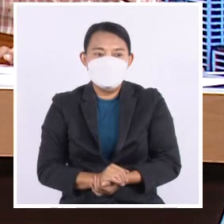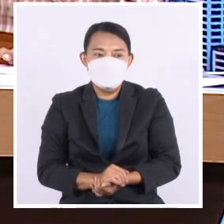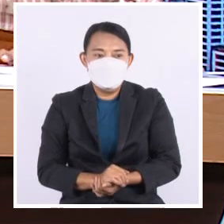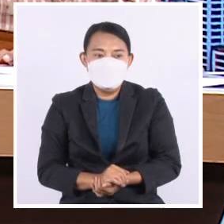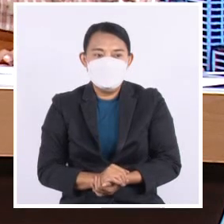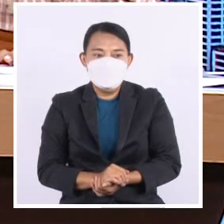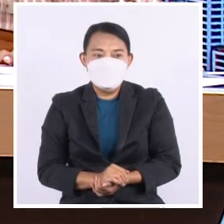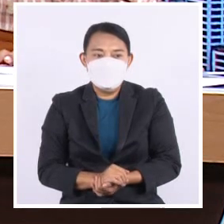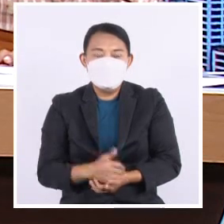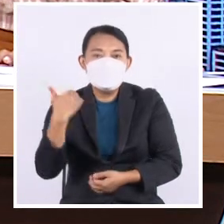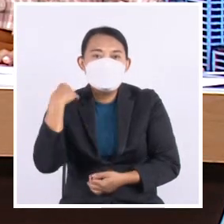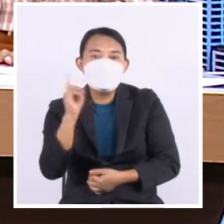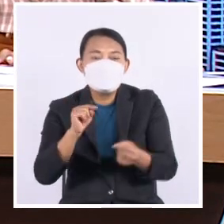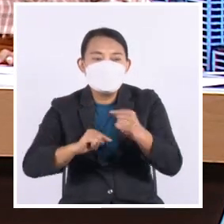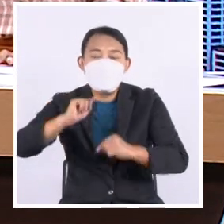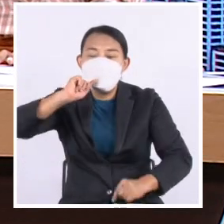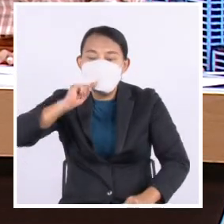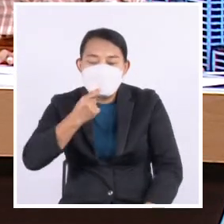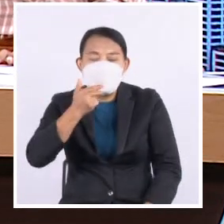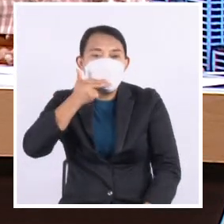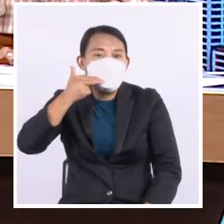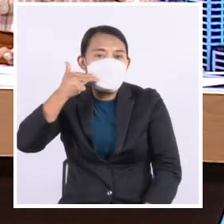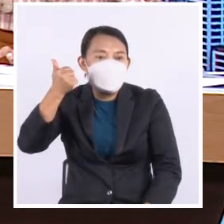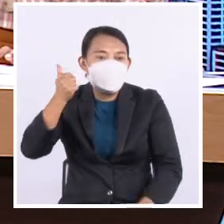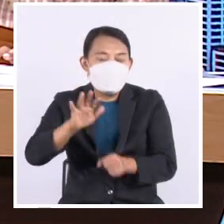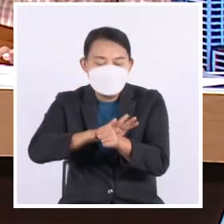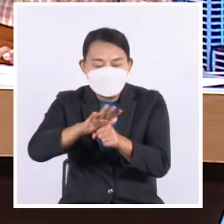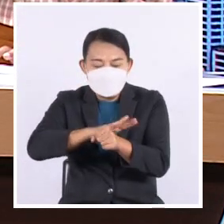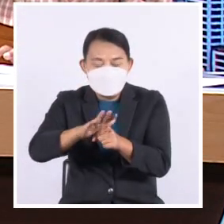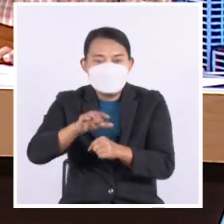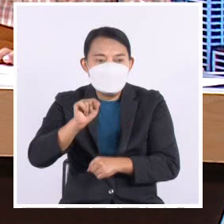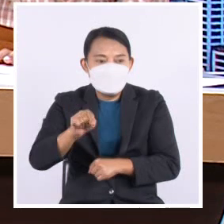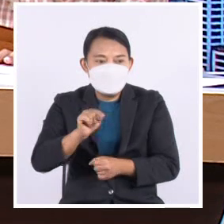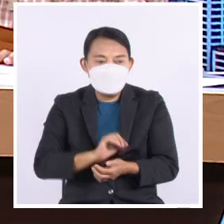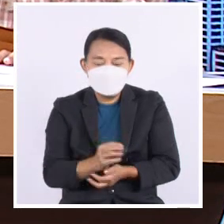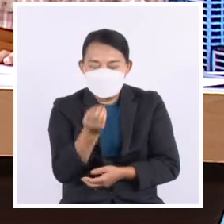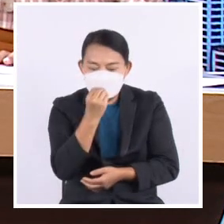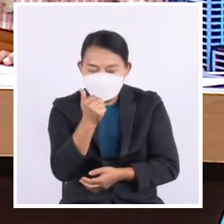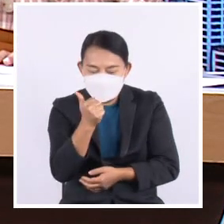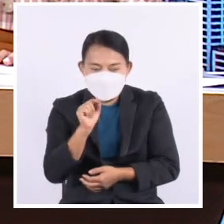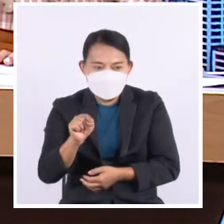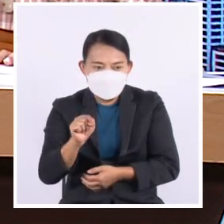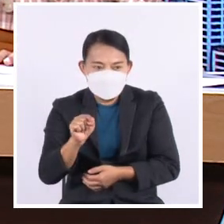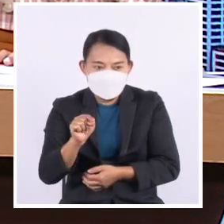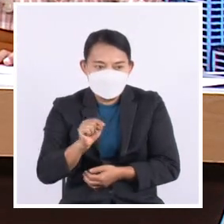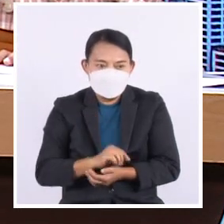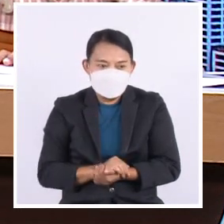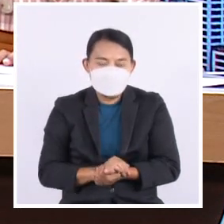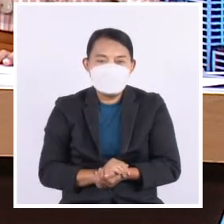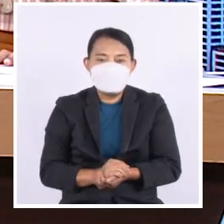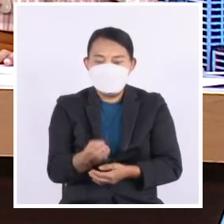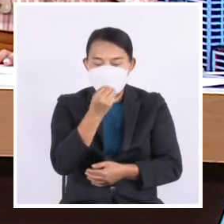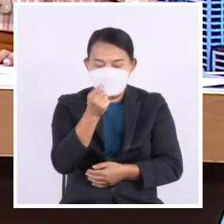บอมเปรี้ยวหวานกำลังดี คือเขาบอกว่ามะม่วงจิ๋มละมุนเนี่ยนะกินได้3เขาเรียกว่า3เจเนเรชันเล